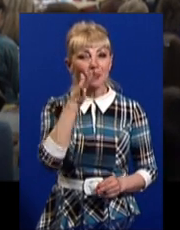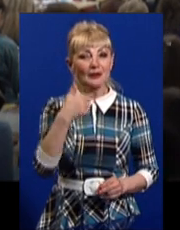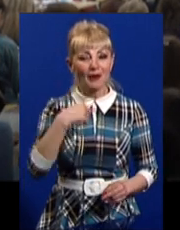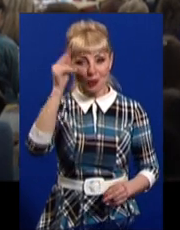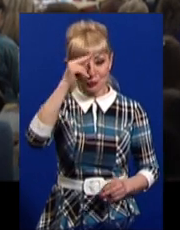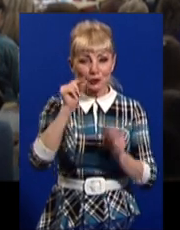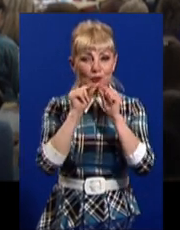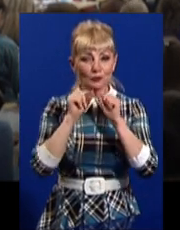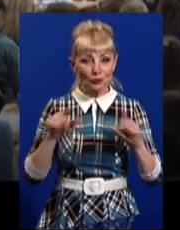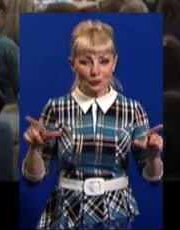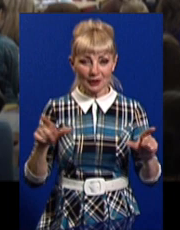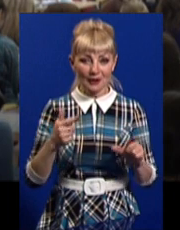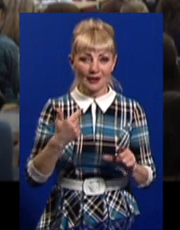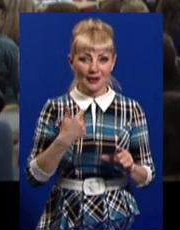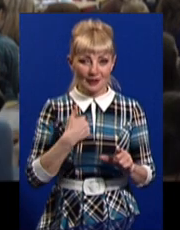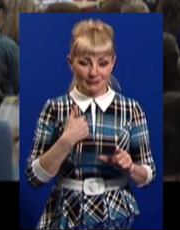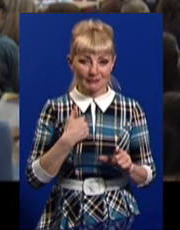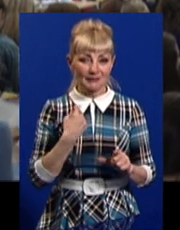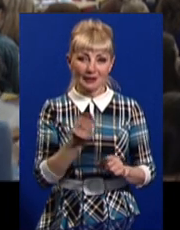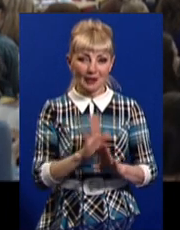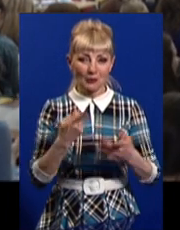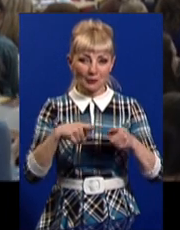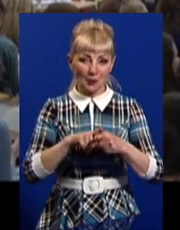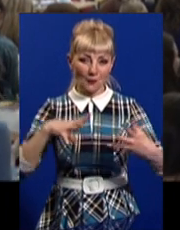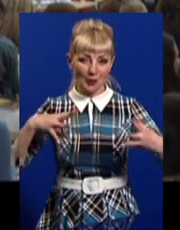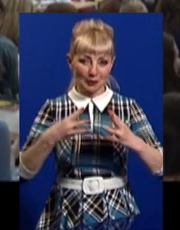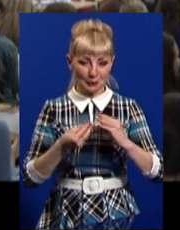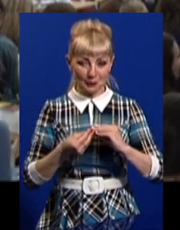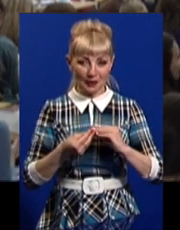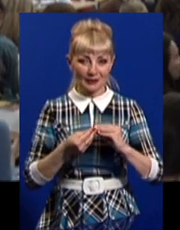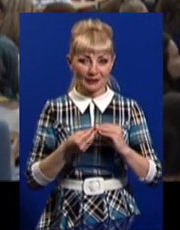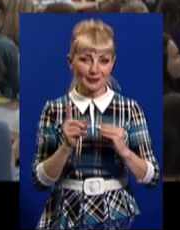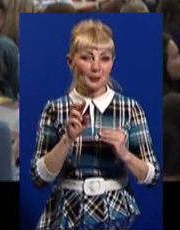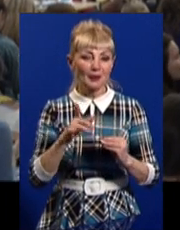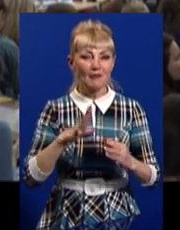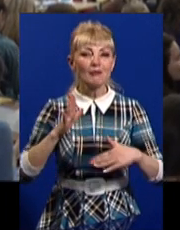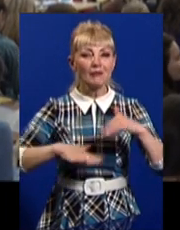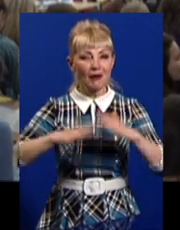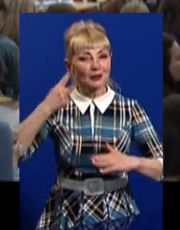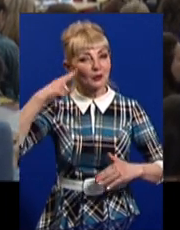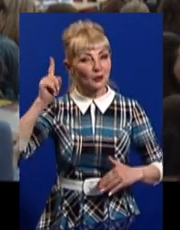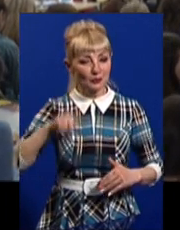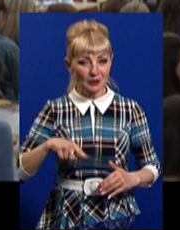дало того результату, щоб у практичних речах якихось можна було